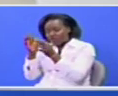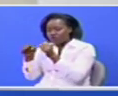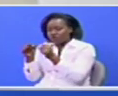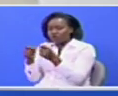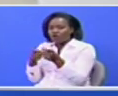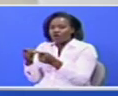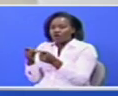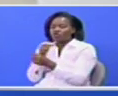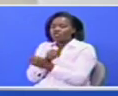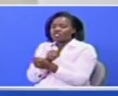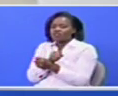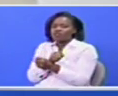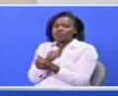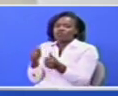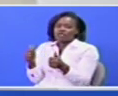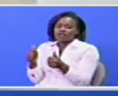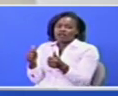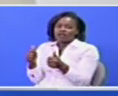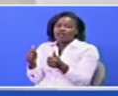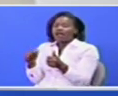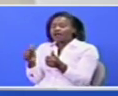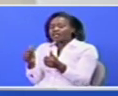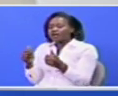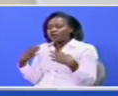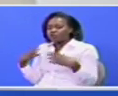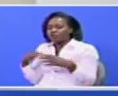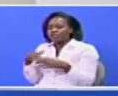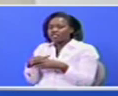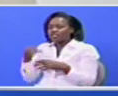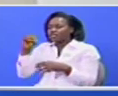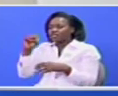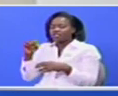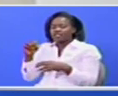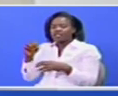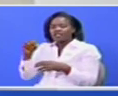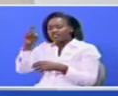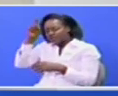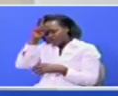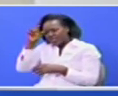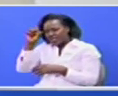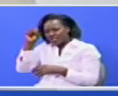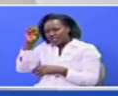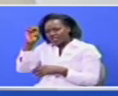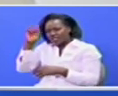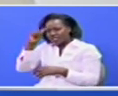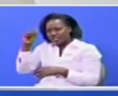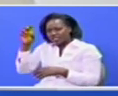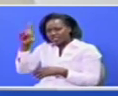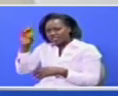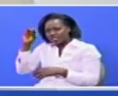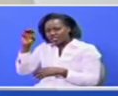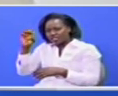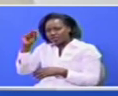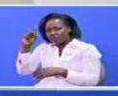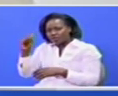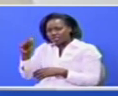hiyo. Utapata sana sana wale watu wako informal settlement ndio wako na shida sana, kwa sababu wameweka ujenzi vyumba vya kuishi